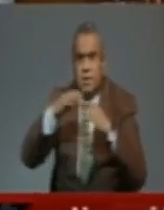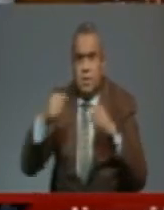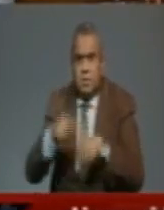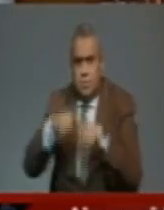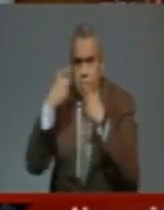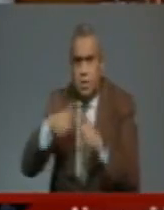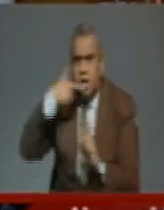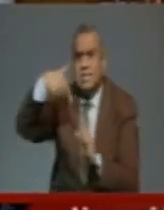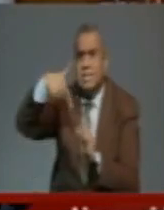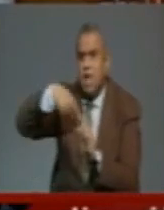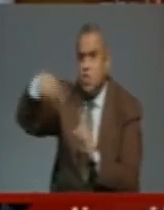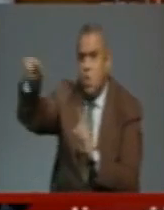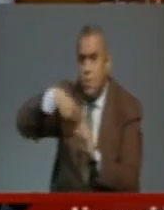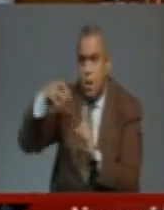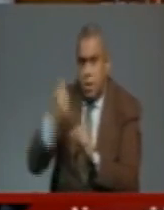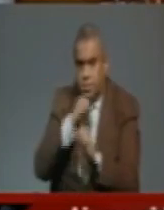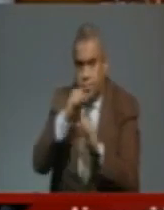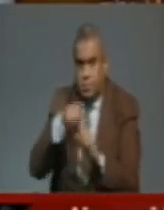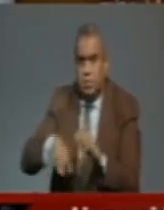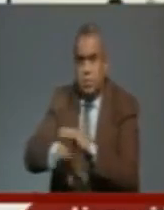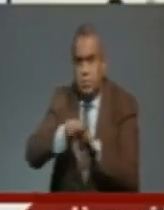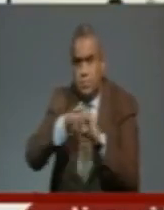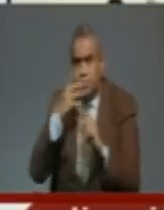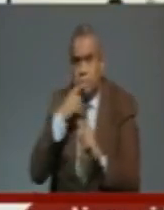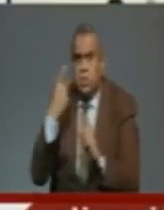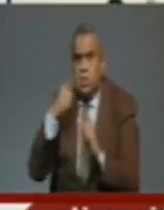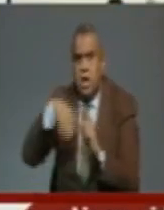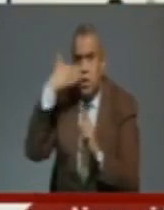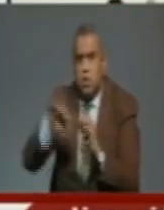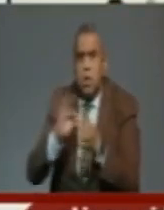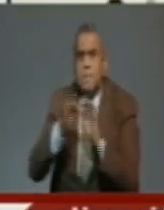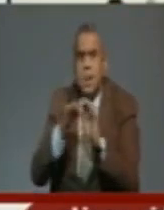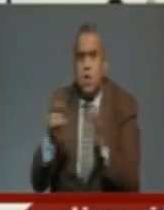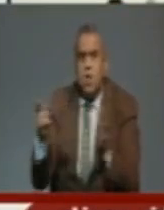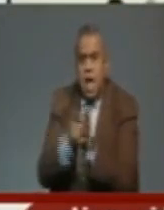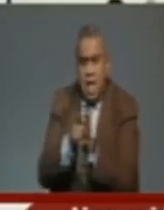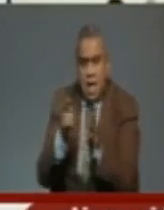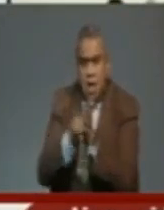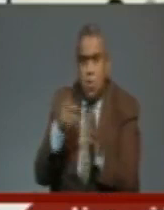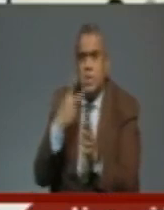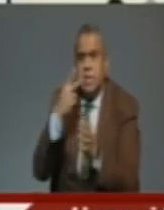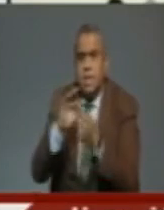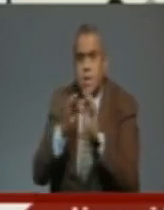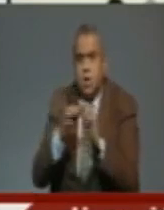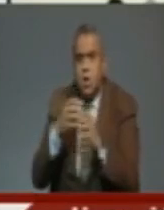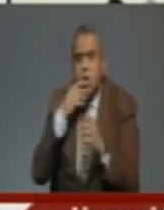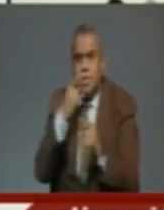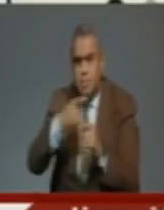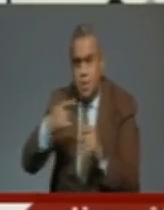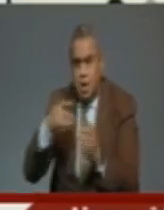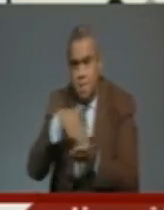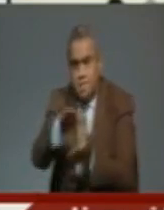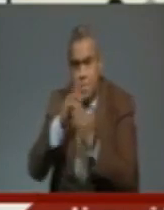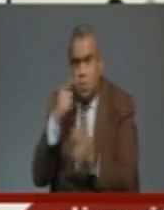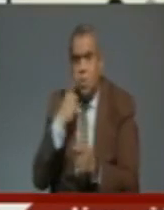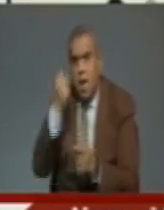اكتوبر. المحطه يا فندم دلوقتي طاقتها 1.5 مليون حاويه و2 مليون طن بضائع و1000 سياره من على الرصيف ده،